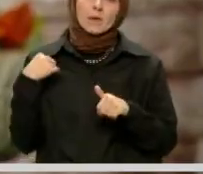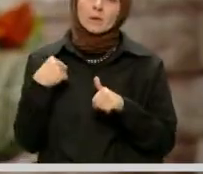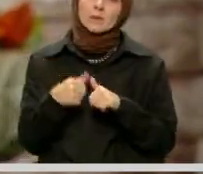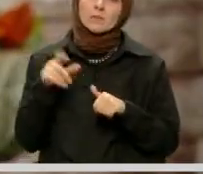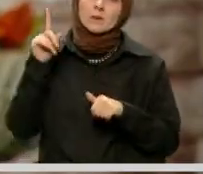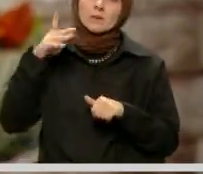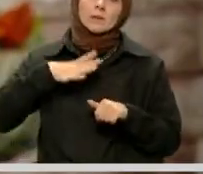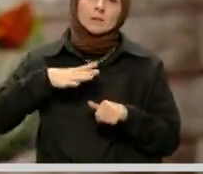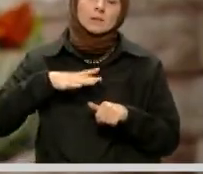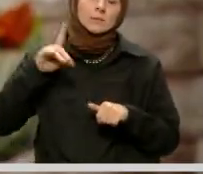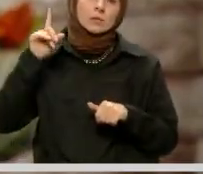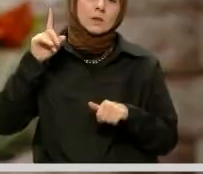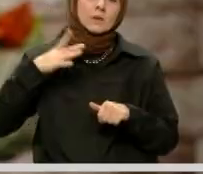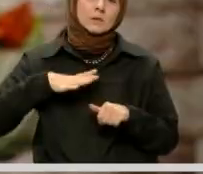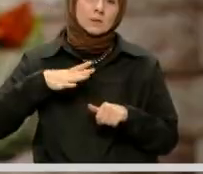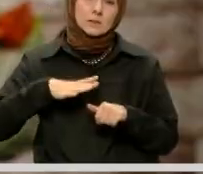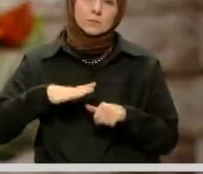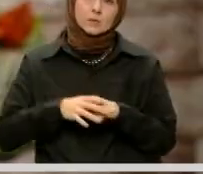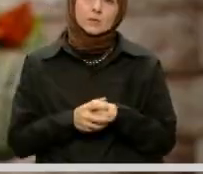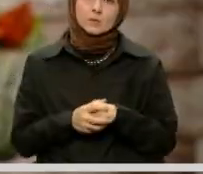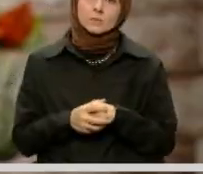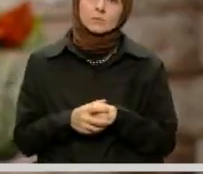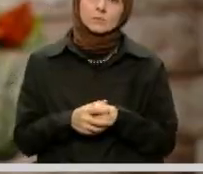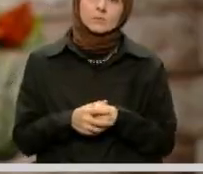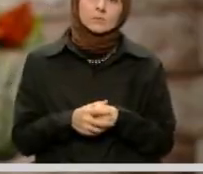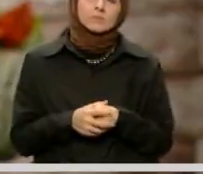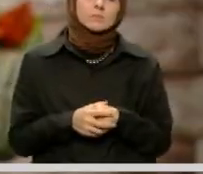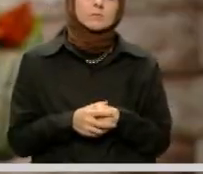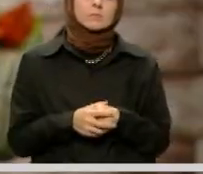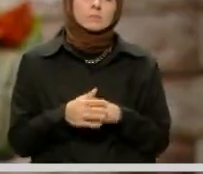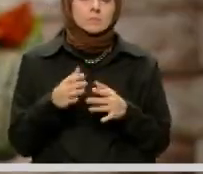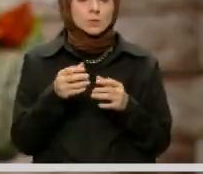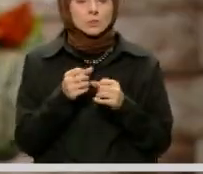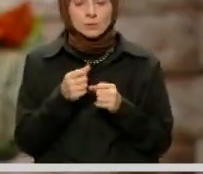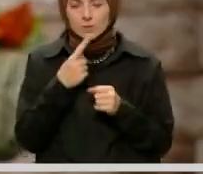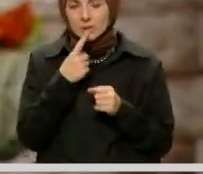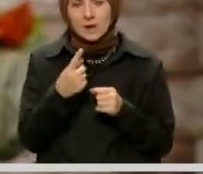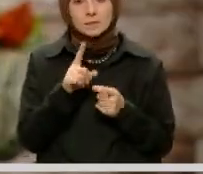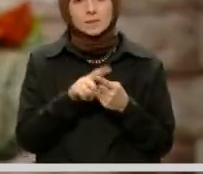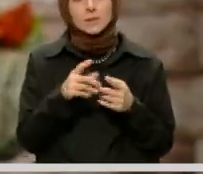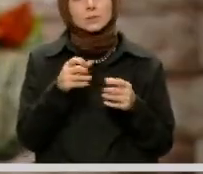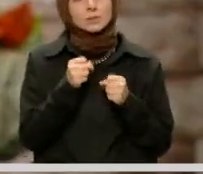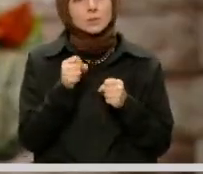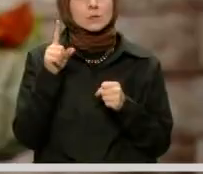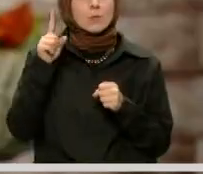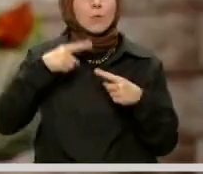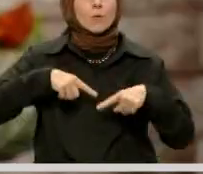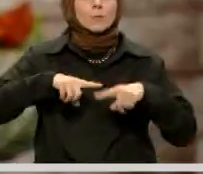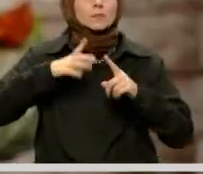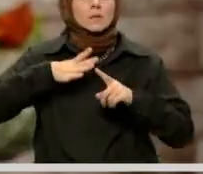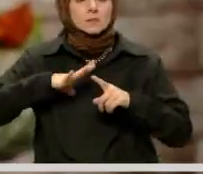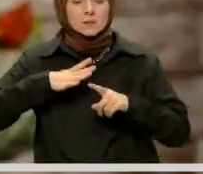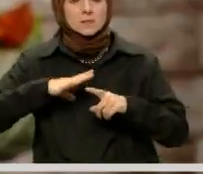istemiş. Rabbimiz istemiş de ala ra'si ve ayni, baş göz üstüne deriz, tutarız. O bizden istediyse